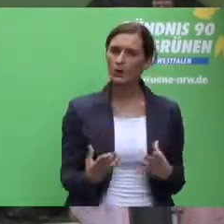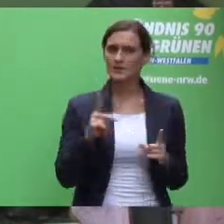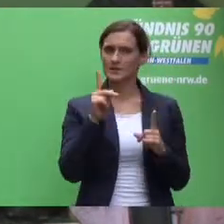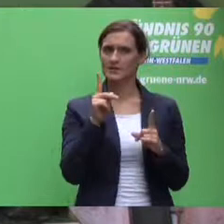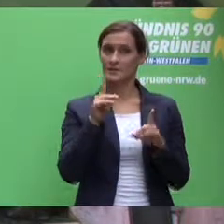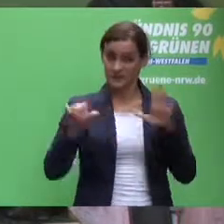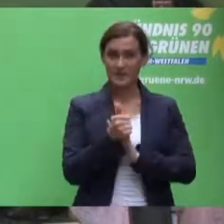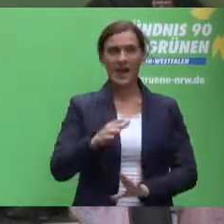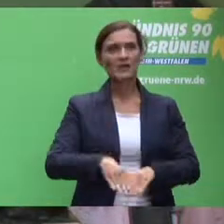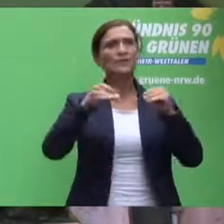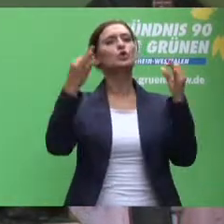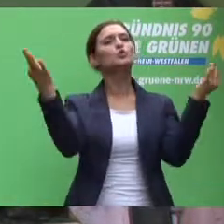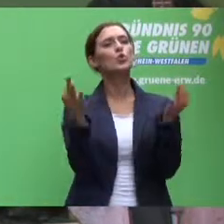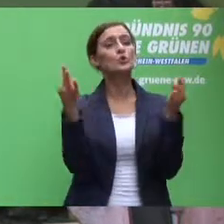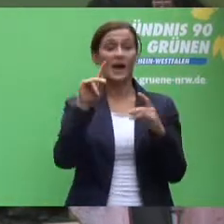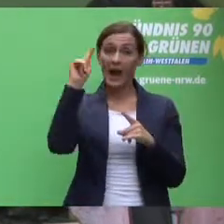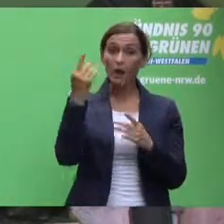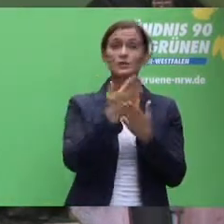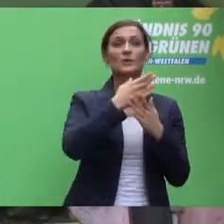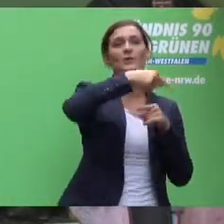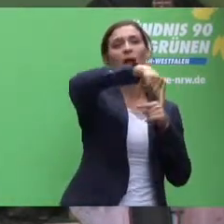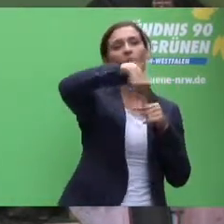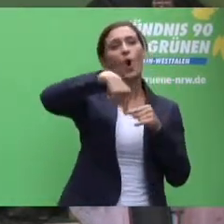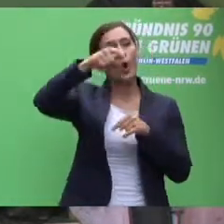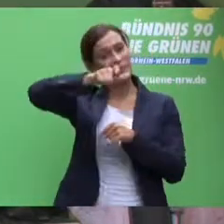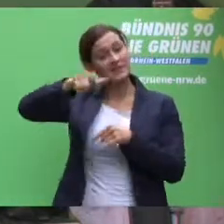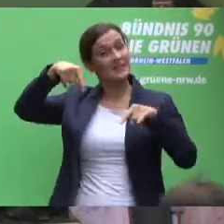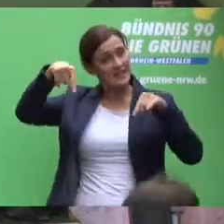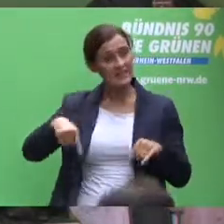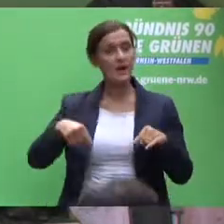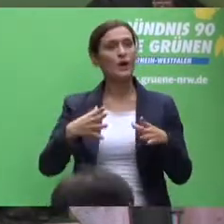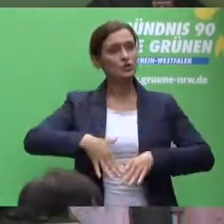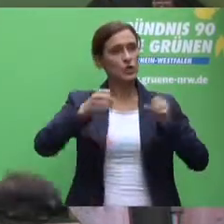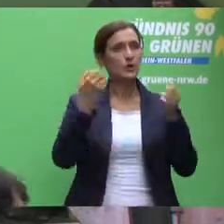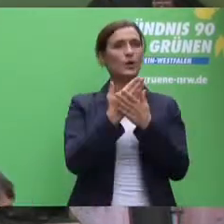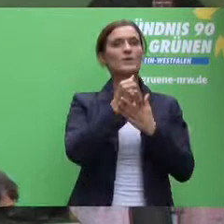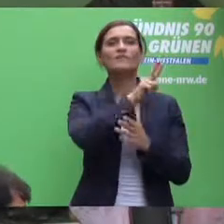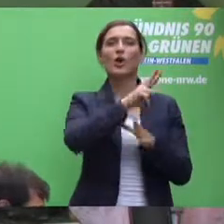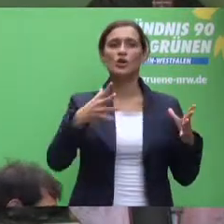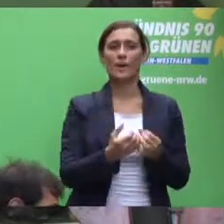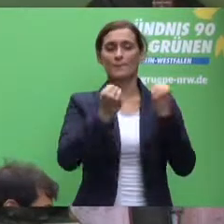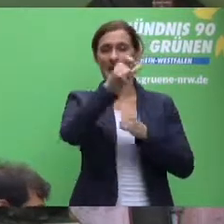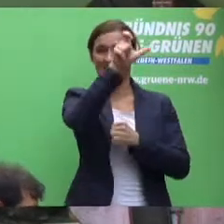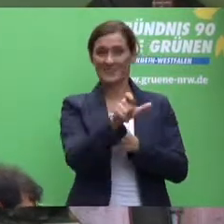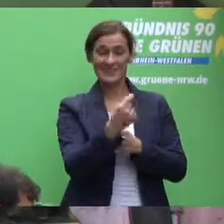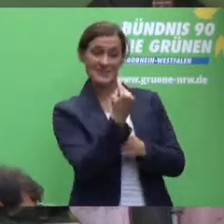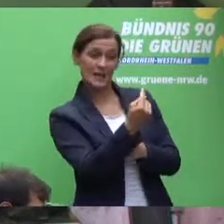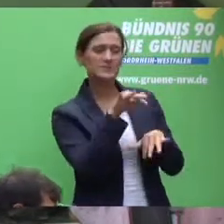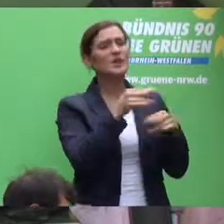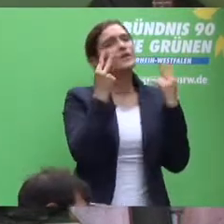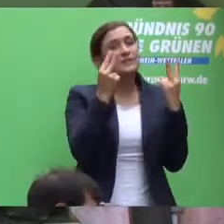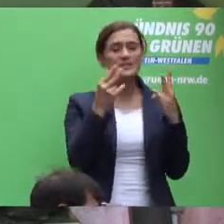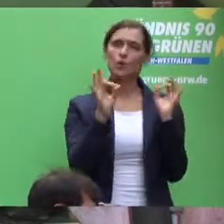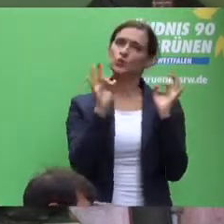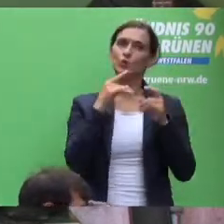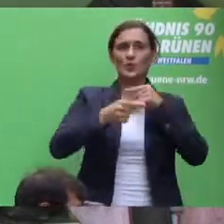Grüne, auch Abgeordnete hier aus Köln wie Volker Beck, die in dieser Auseinandersetzung eine wichtige und gute